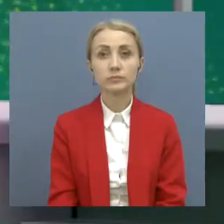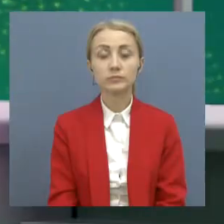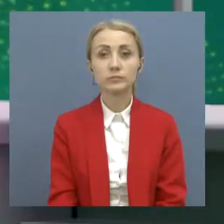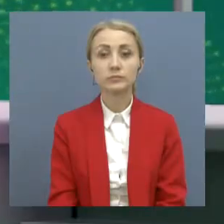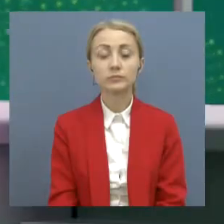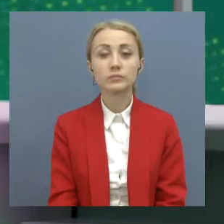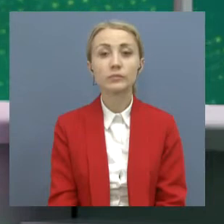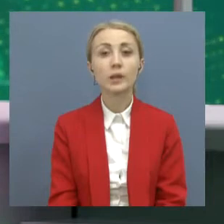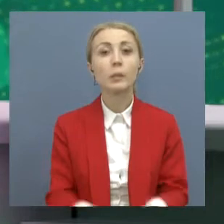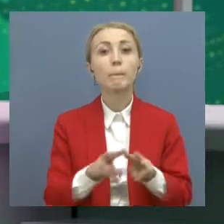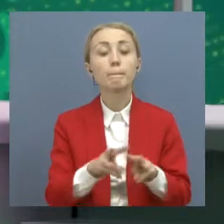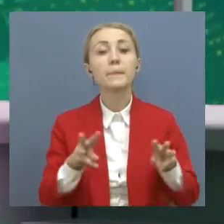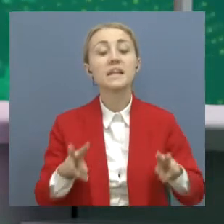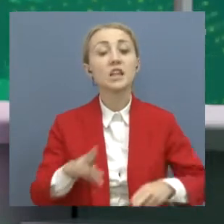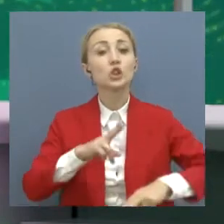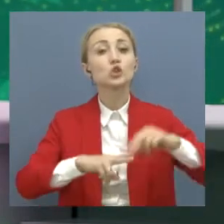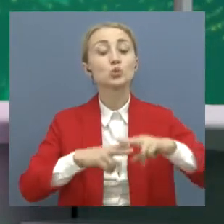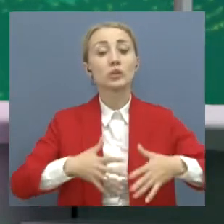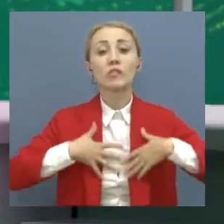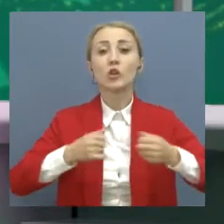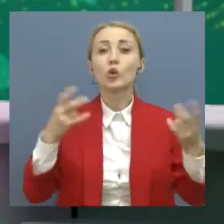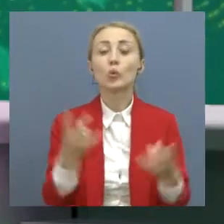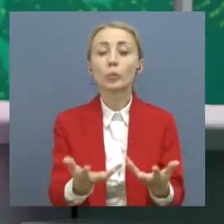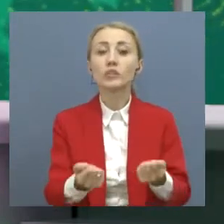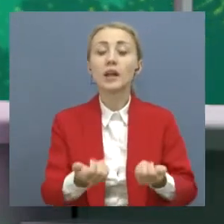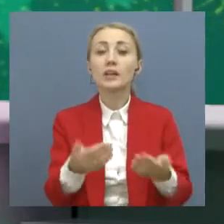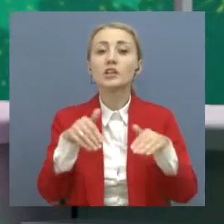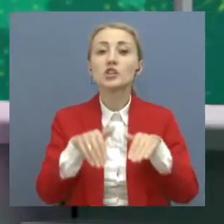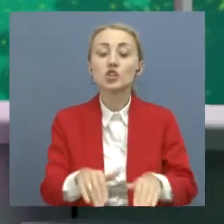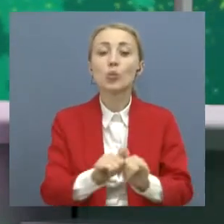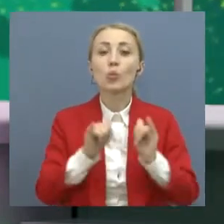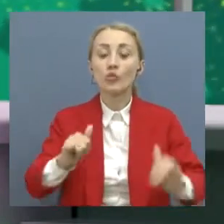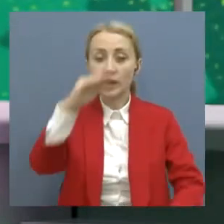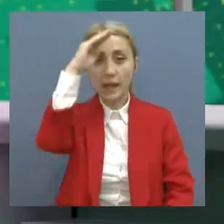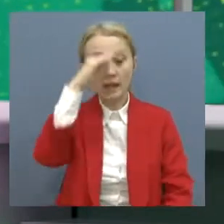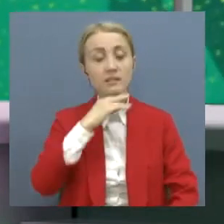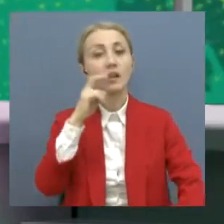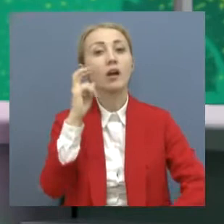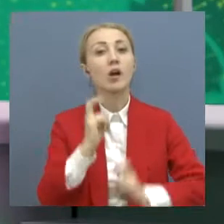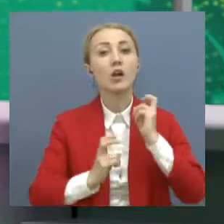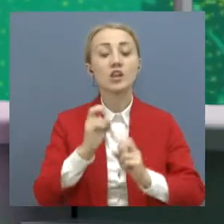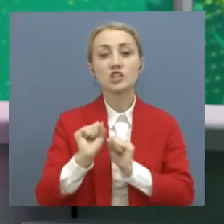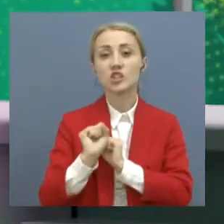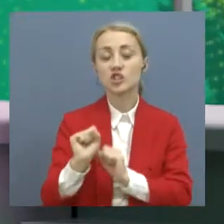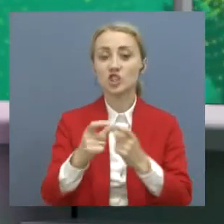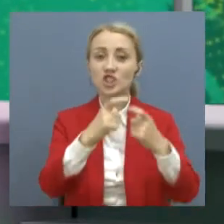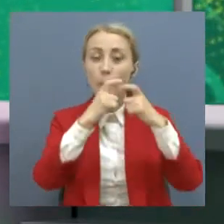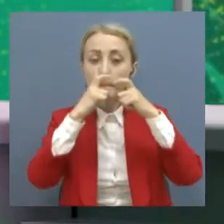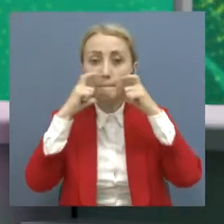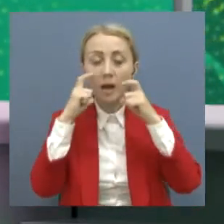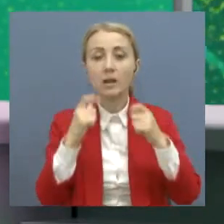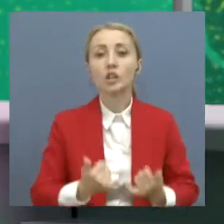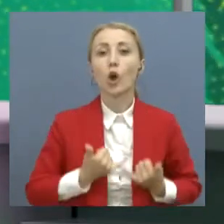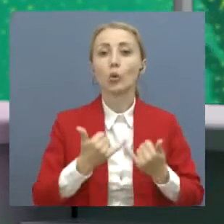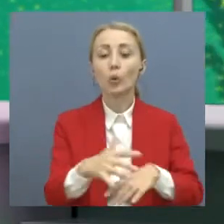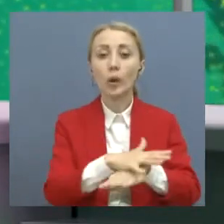Елімізде вирустан қорғаныш киімдерін шығаратын 3 кәсіпорын ашу жоспарланып отыр. Одан бөлек медициналық маска тігетін 4 өндіріс нысаны